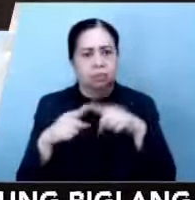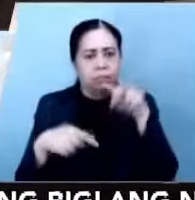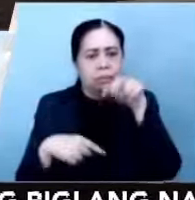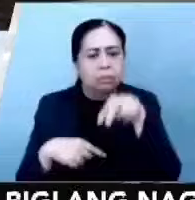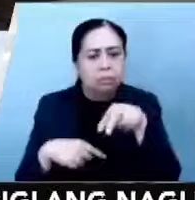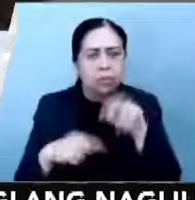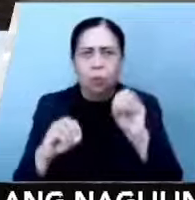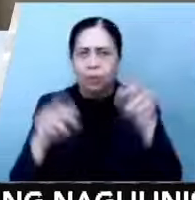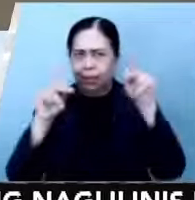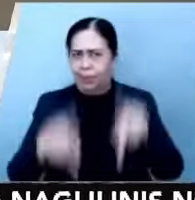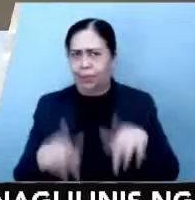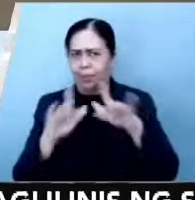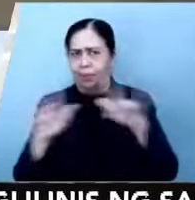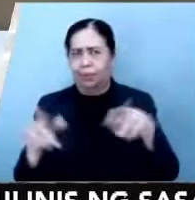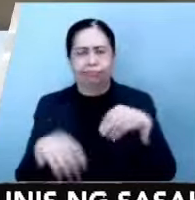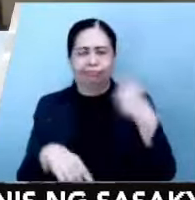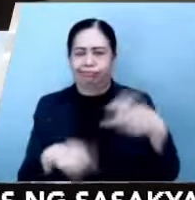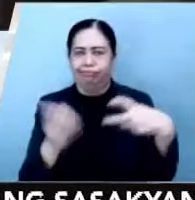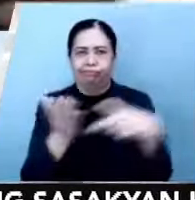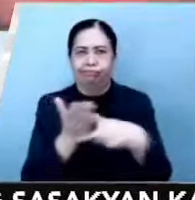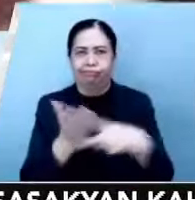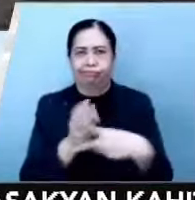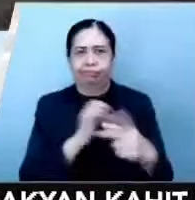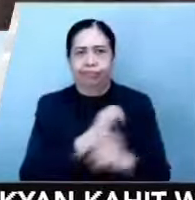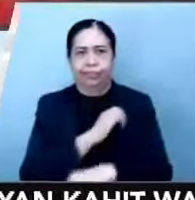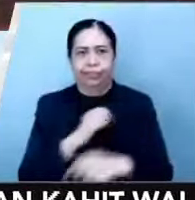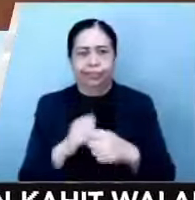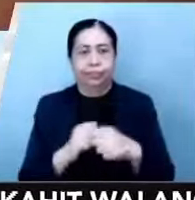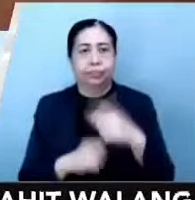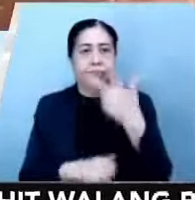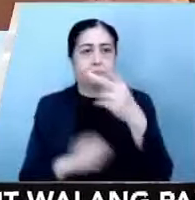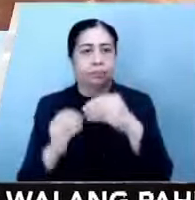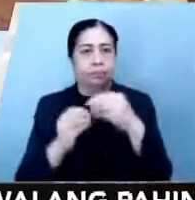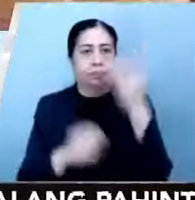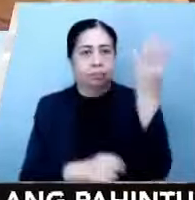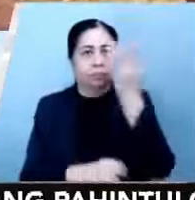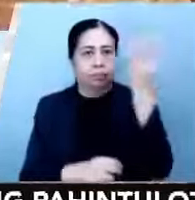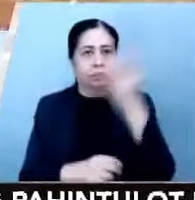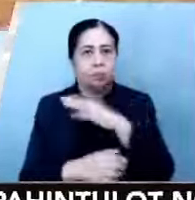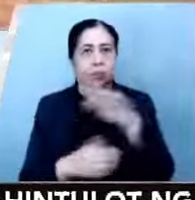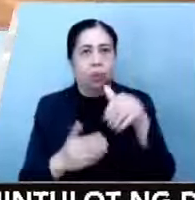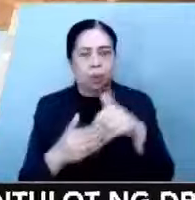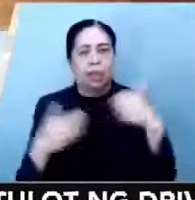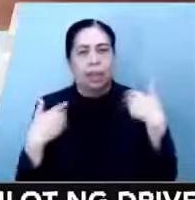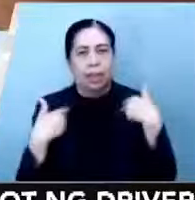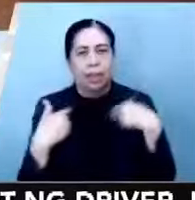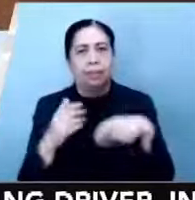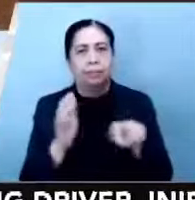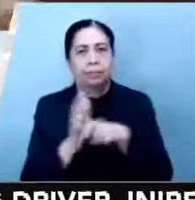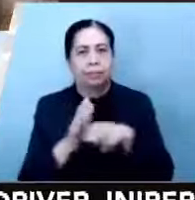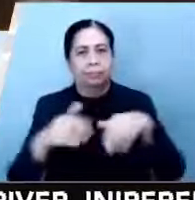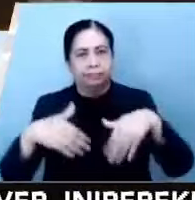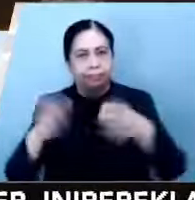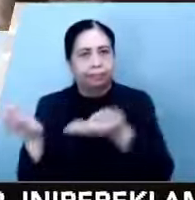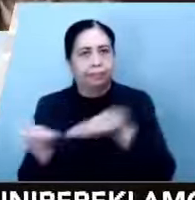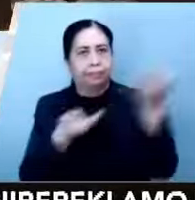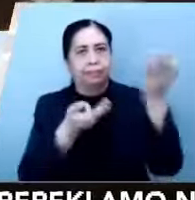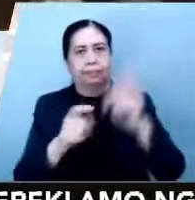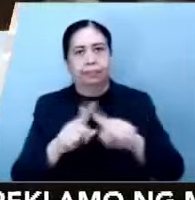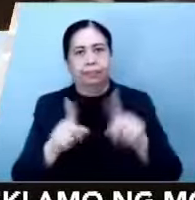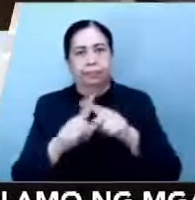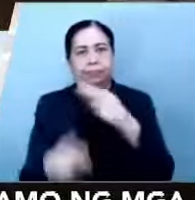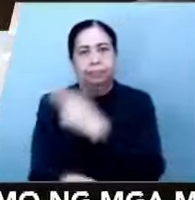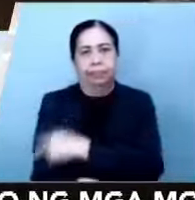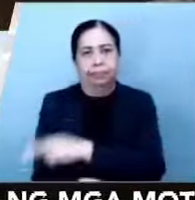kaya tinikita ng driver. Tatlong ambulansya pa ang pinara pero lahat ay may sakay na pasyente na iahatid sa iba't ibang ospital kaya pinapayagan sila